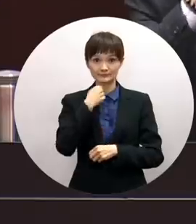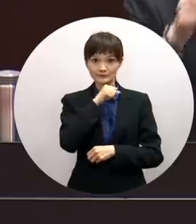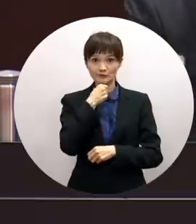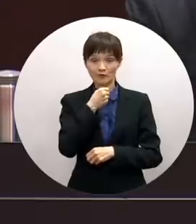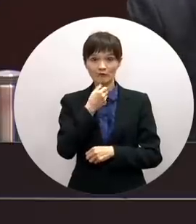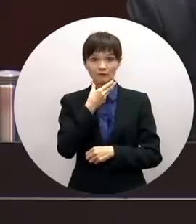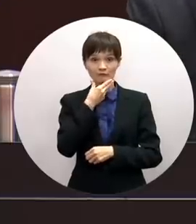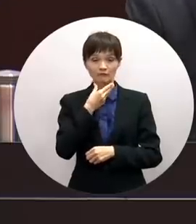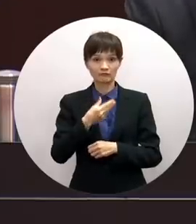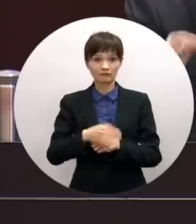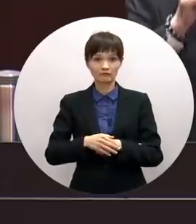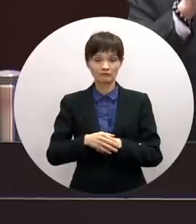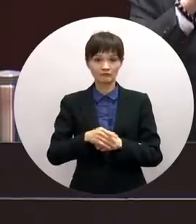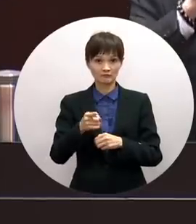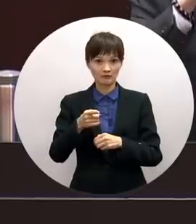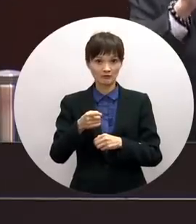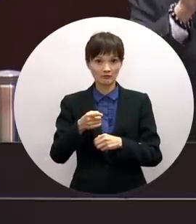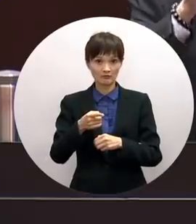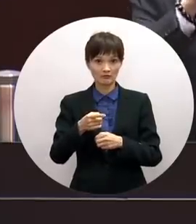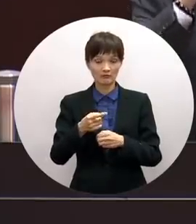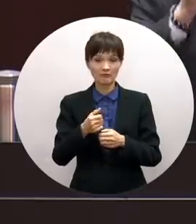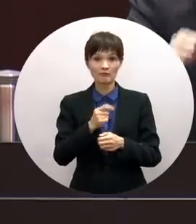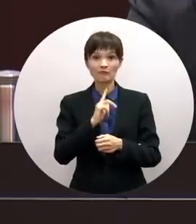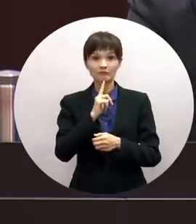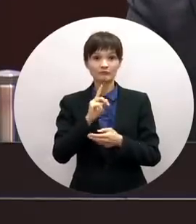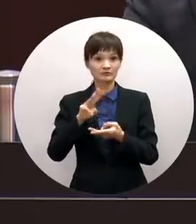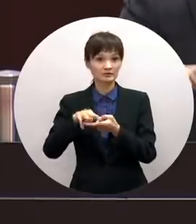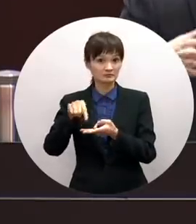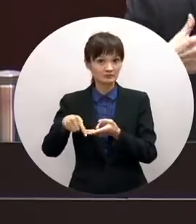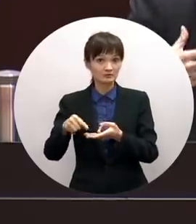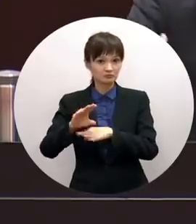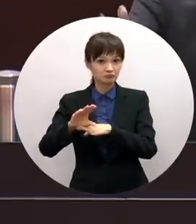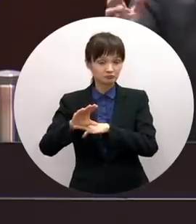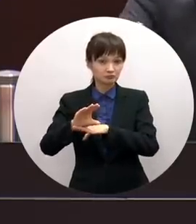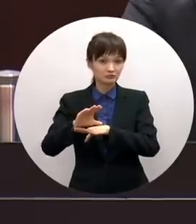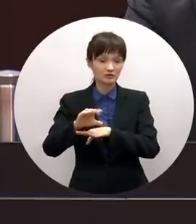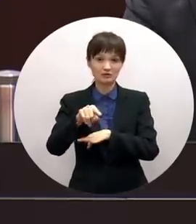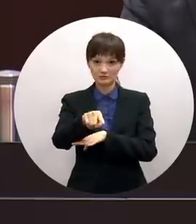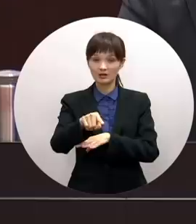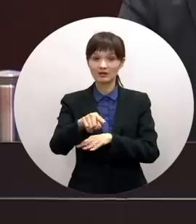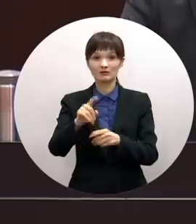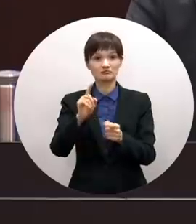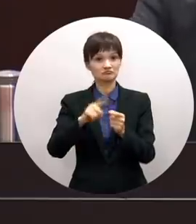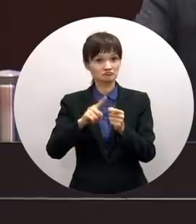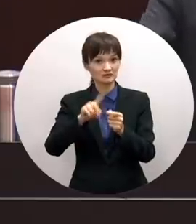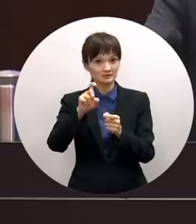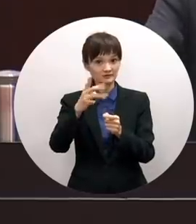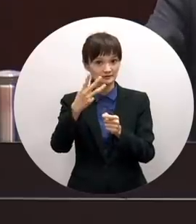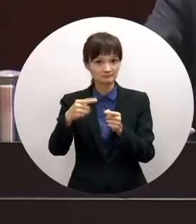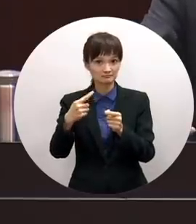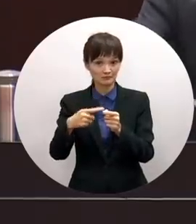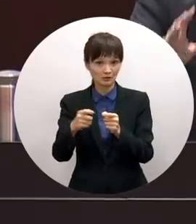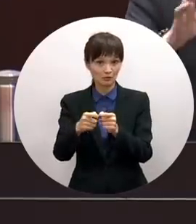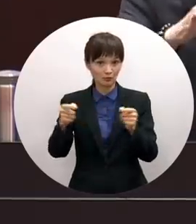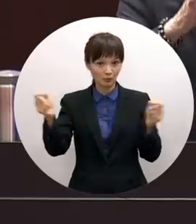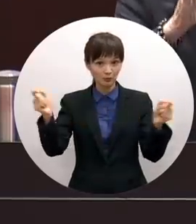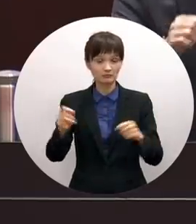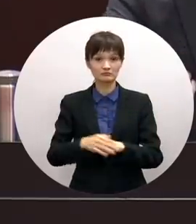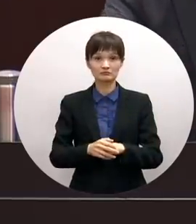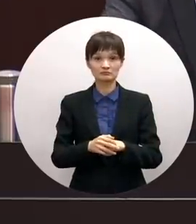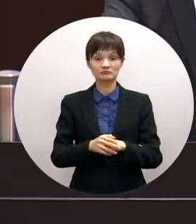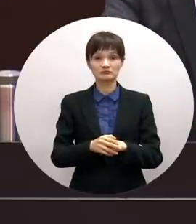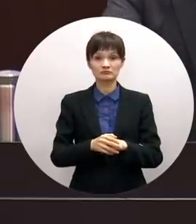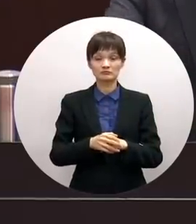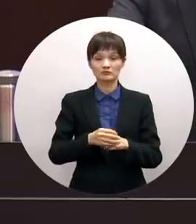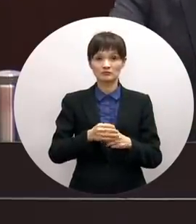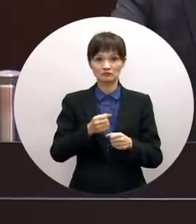图上的 Tesla 已经跑了13年的整个呢，在市场上跑13年，所以在整个供应链扮